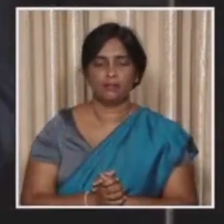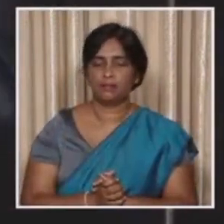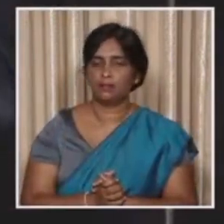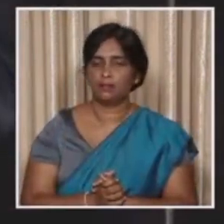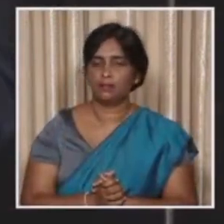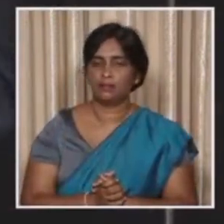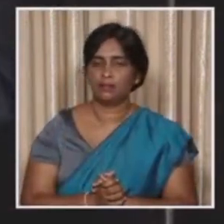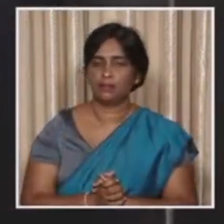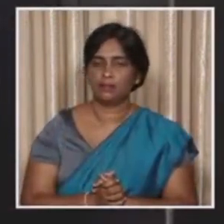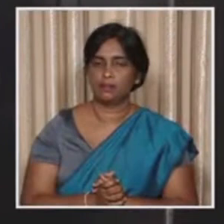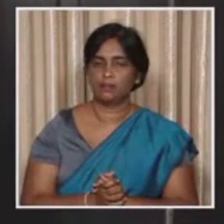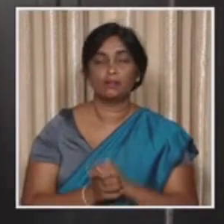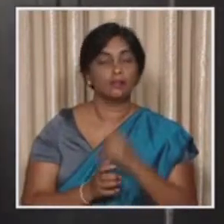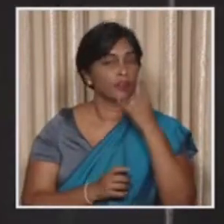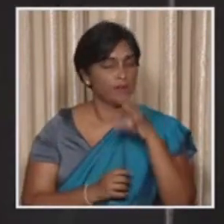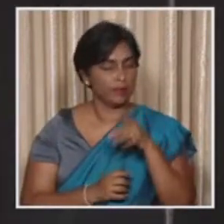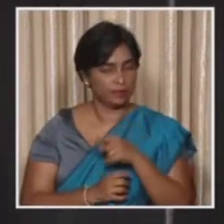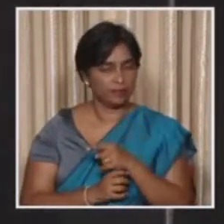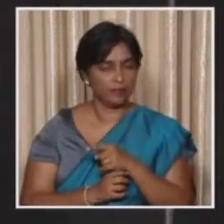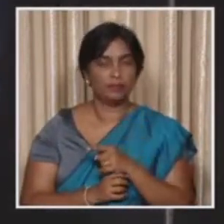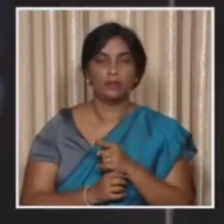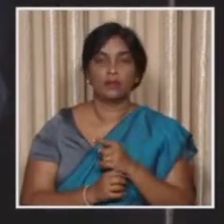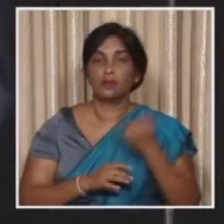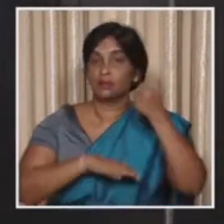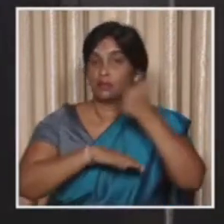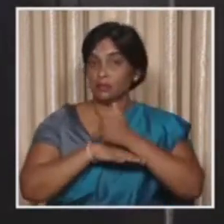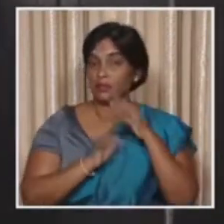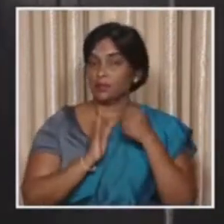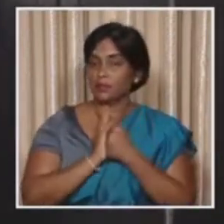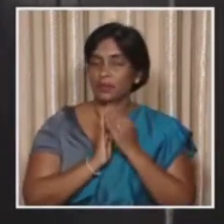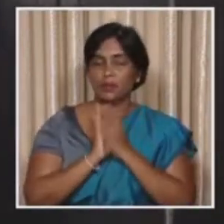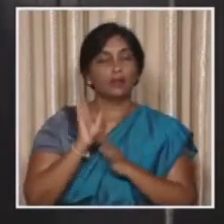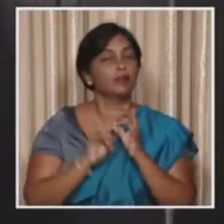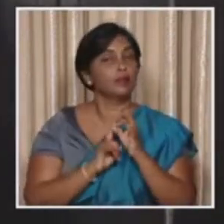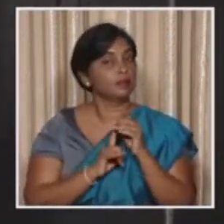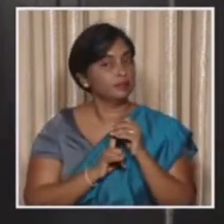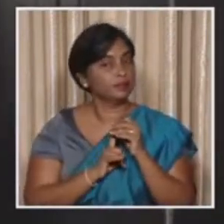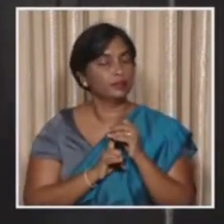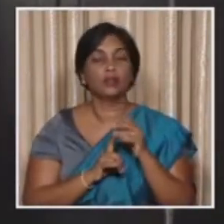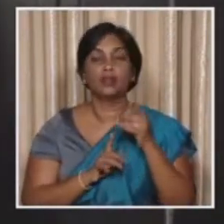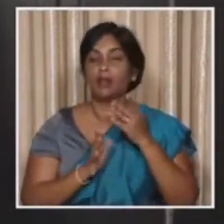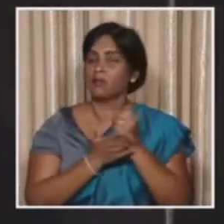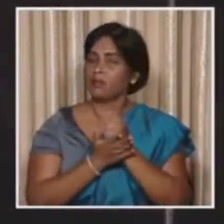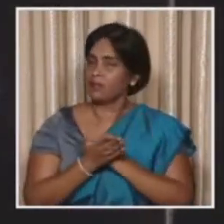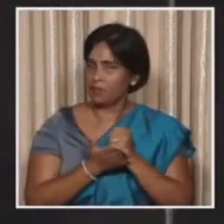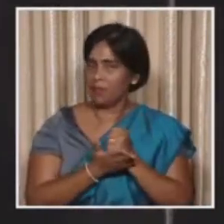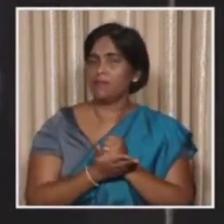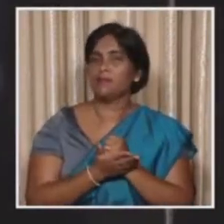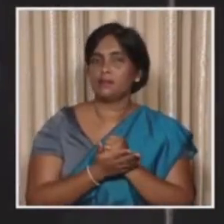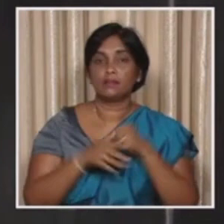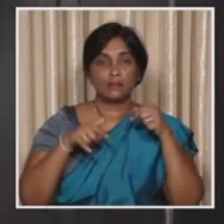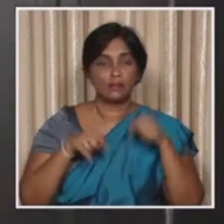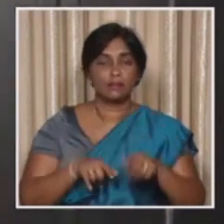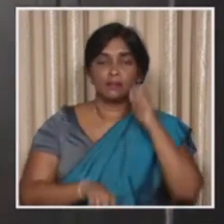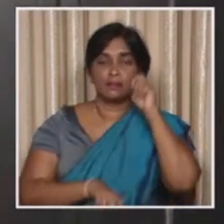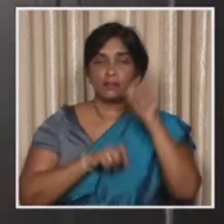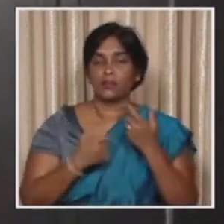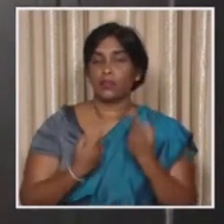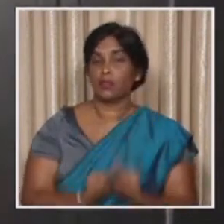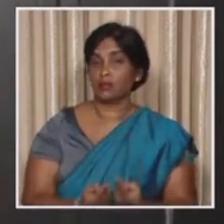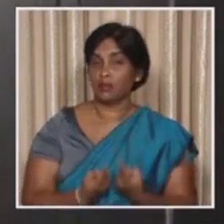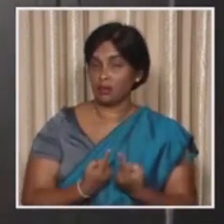தெரிகின்றது. ஆவே சபைக்கு தலைமை தாங்கும் உறுப்பினர் அவர்களே, முற்று முழுதாக நாட்டு மக்களின் இன்றைய தேவை